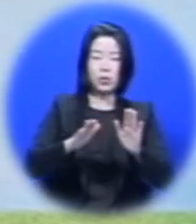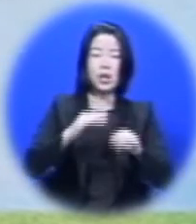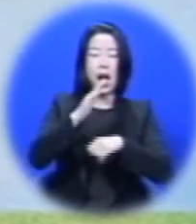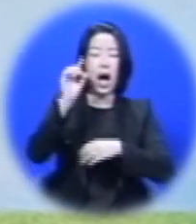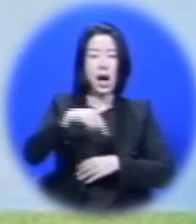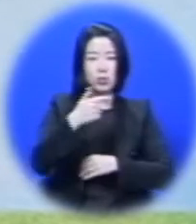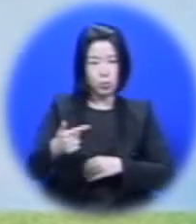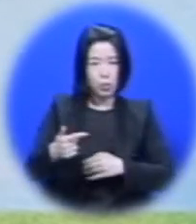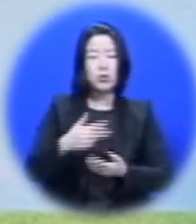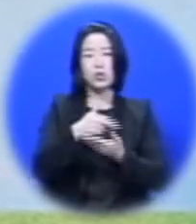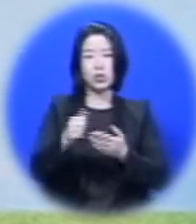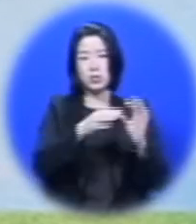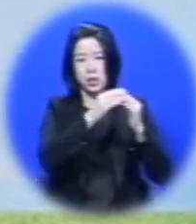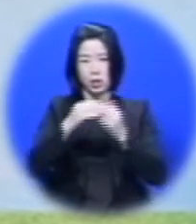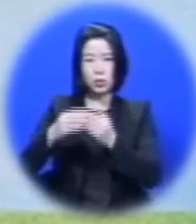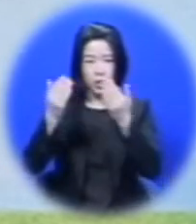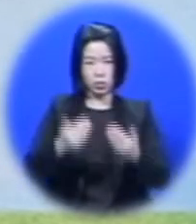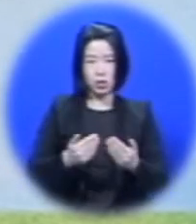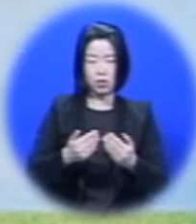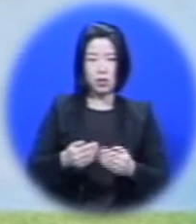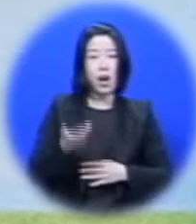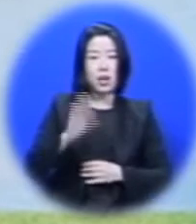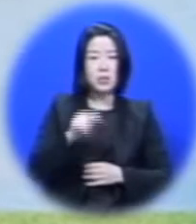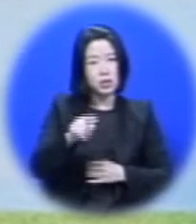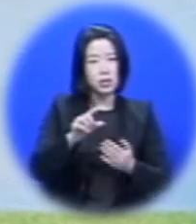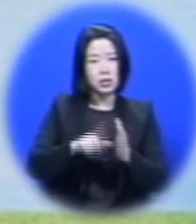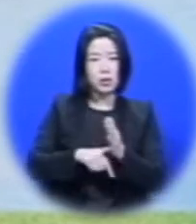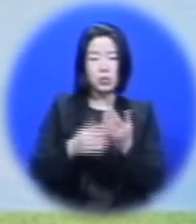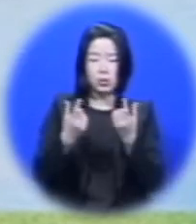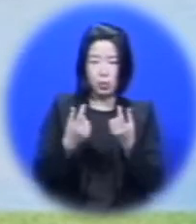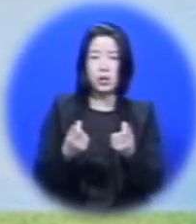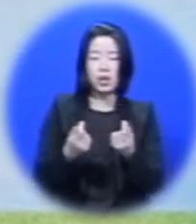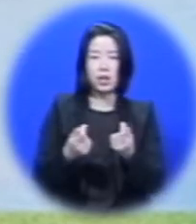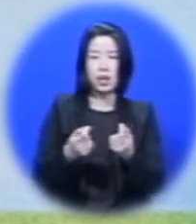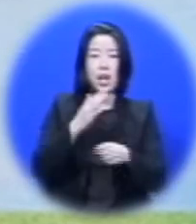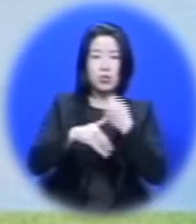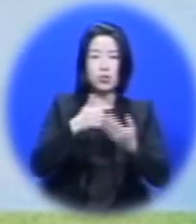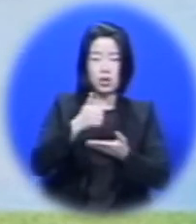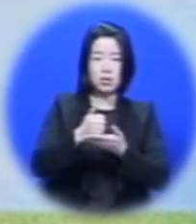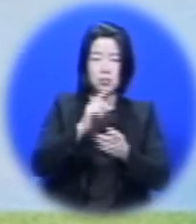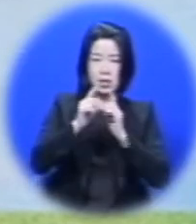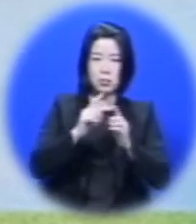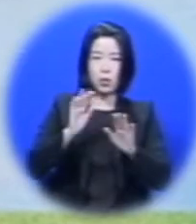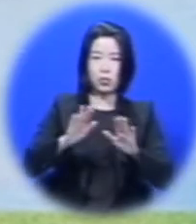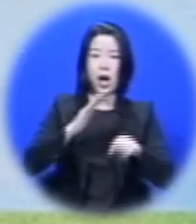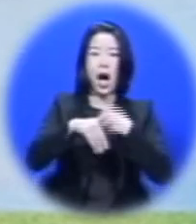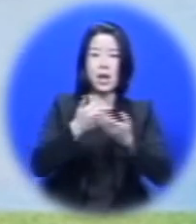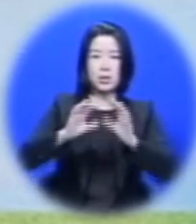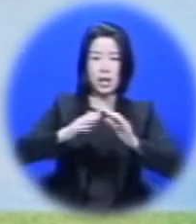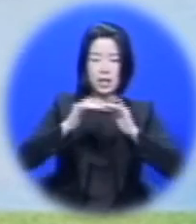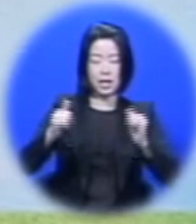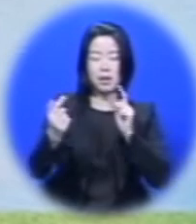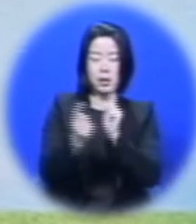인도해 주십시오. 근데 그때도 동일하게 주님이 제 마음에 오늘 하나님의 나라의 사람을 만날